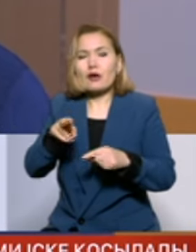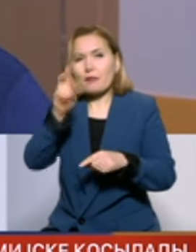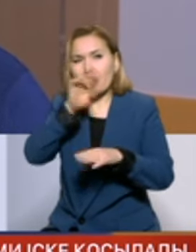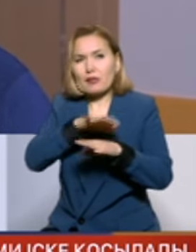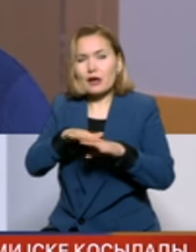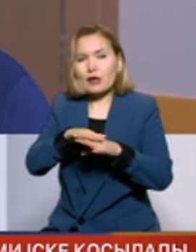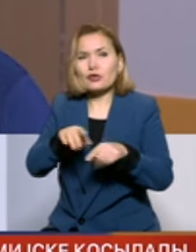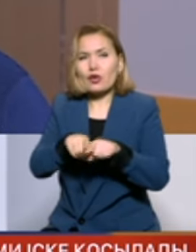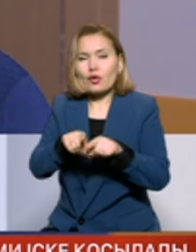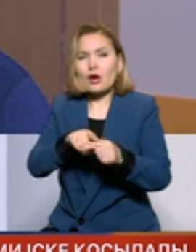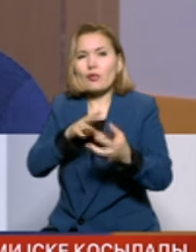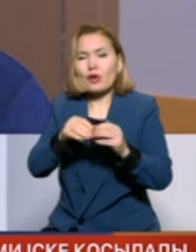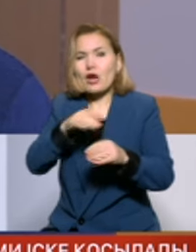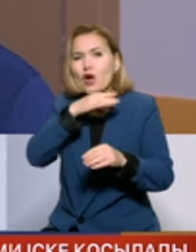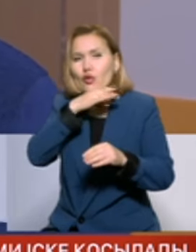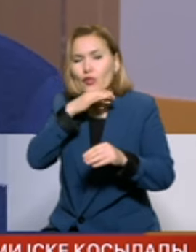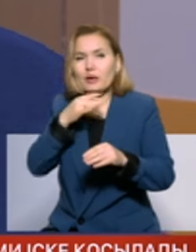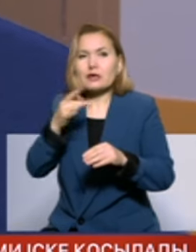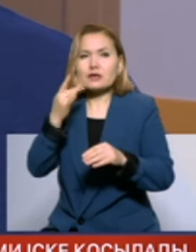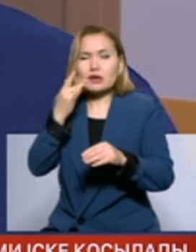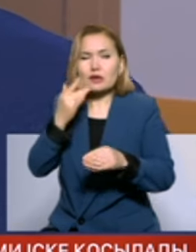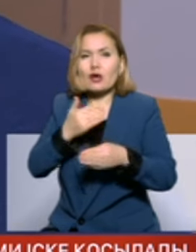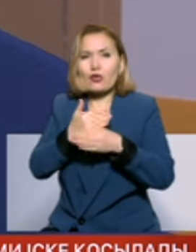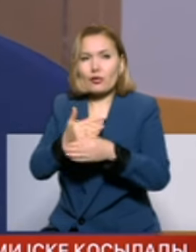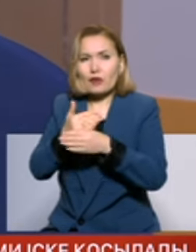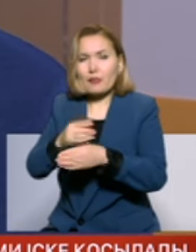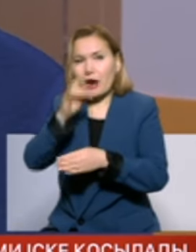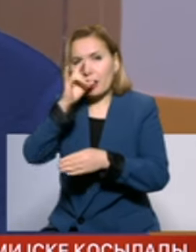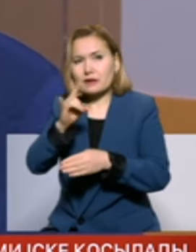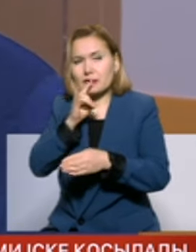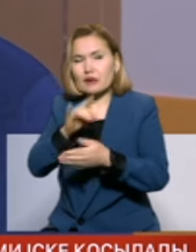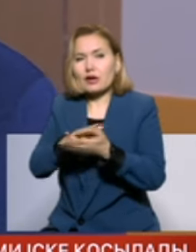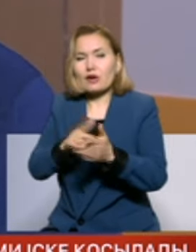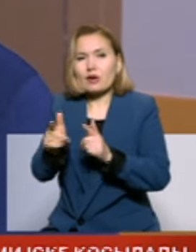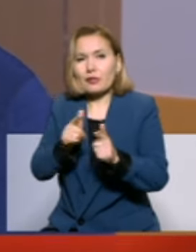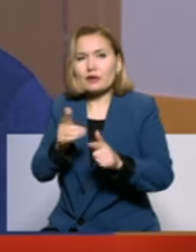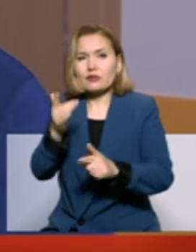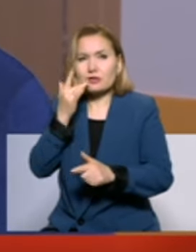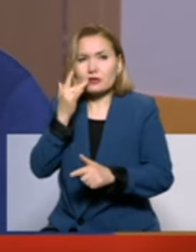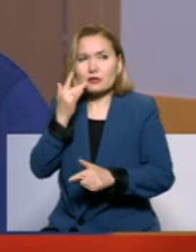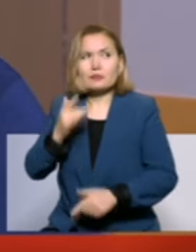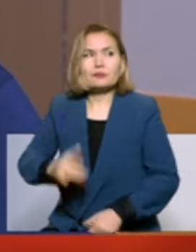мемлекеттерінің де орын алған көптеген жағдайға гуманитарлық көмек көрсетуге әрқашан дайын.